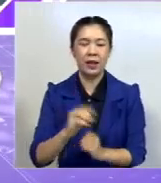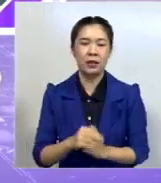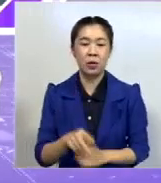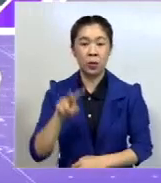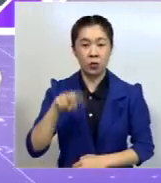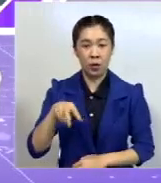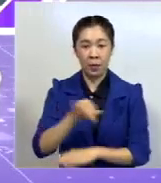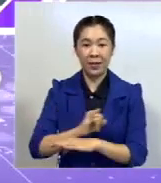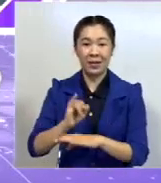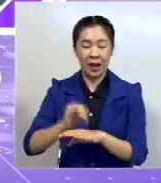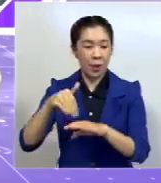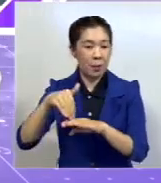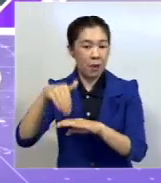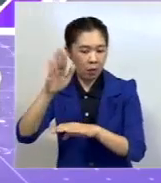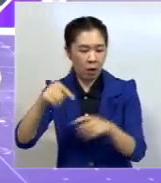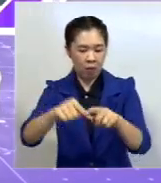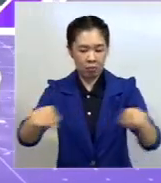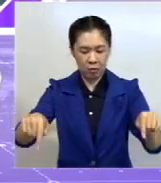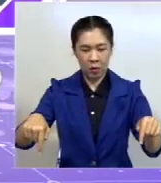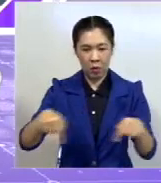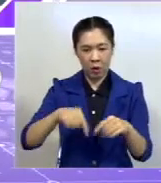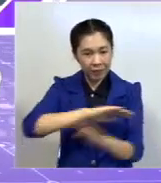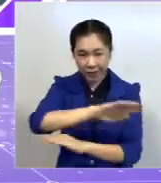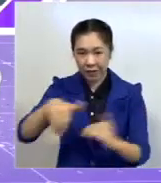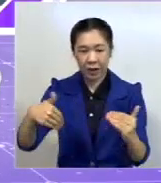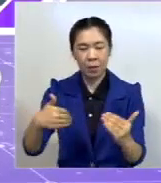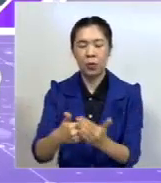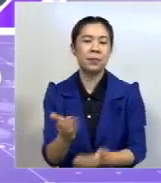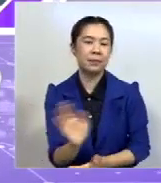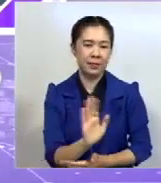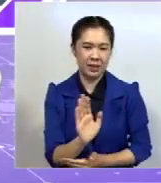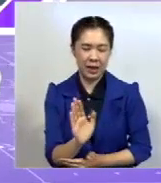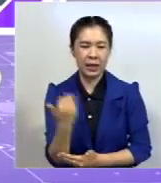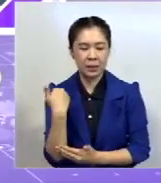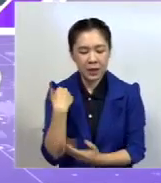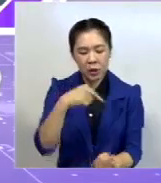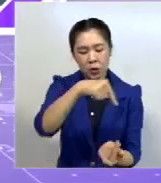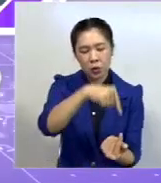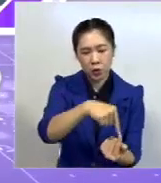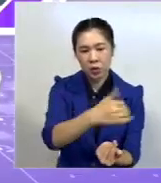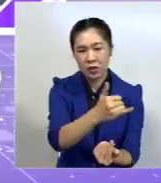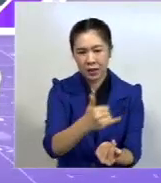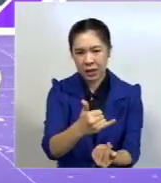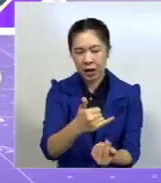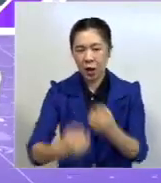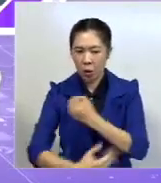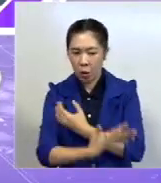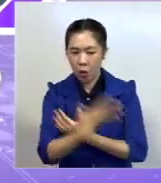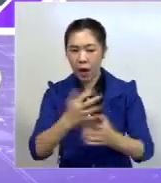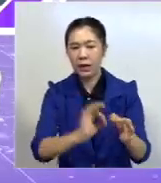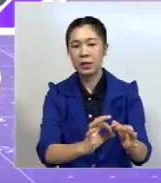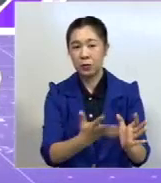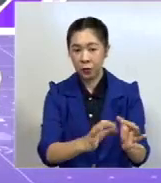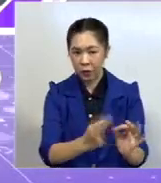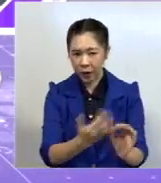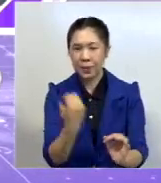ไร่เนี่ยมันไม่ได้หมายความว่าทุกจุดจะเป็นพื้นที่เสี่ยงทั้งหมดนะครับกรณีที่ตรงไหนมีโอกาสจะเชื้อติดไฟหรือตร